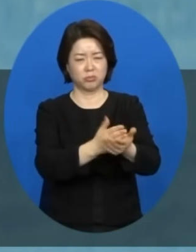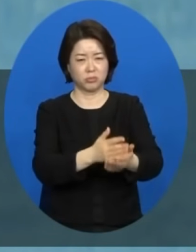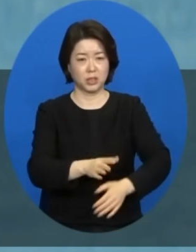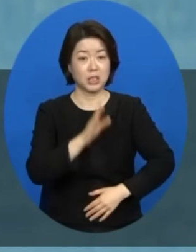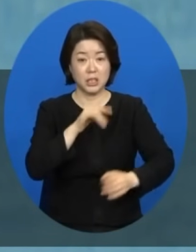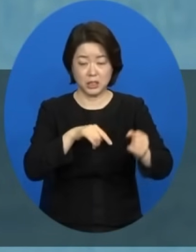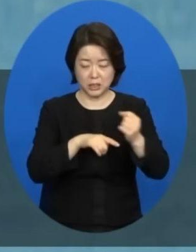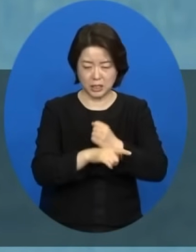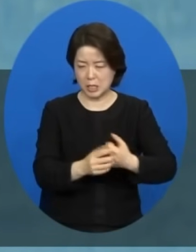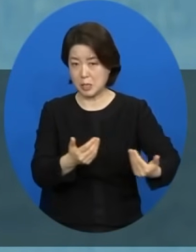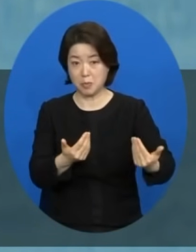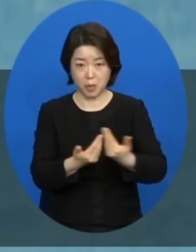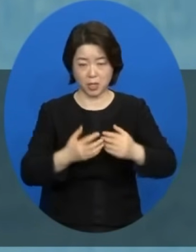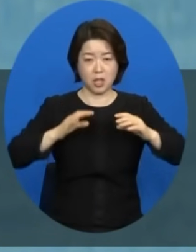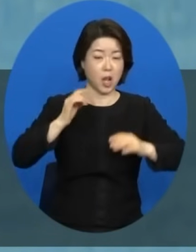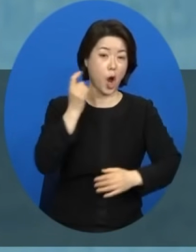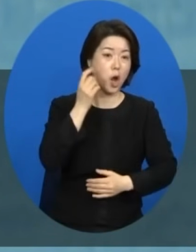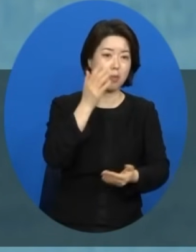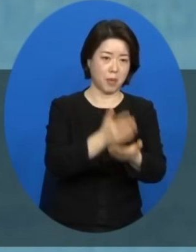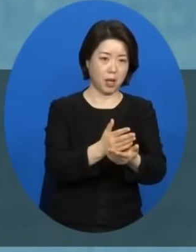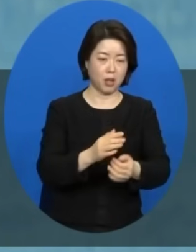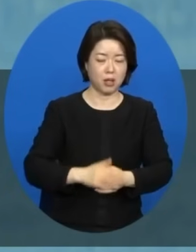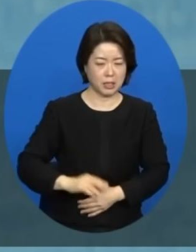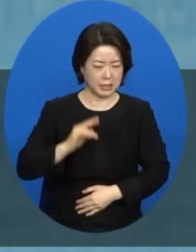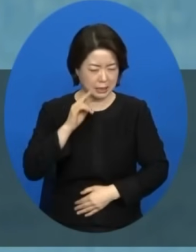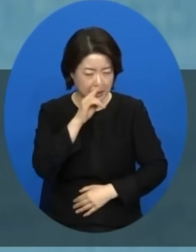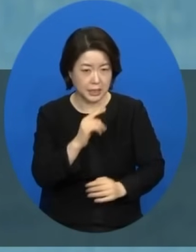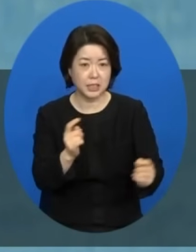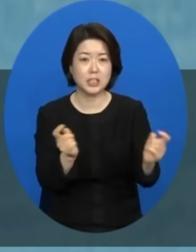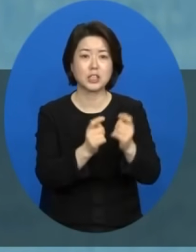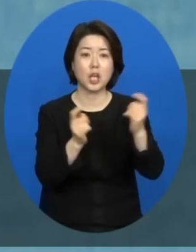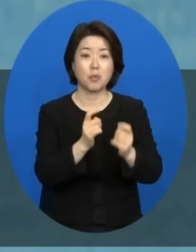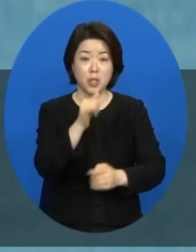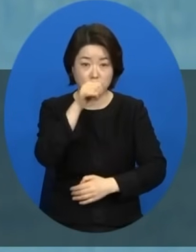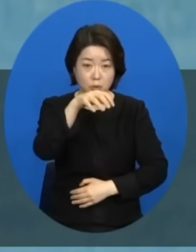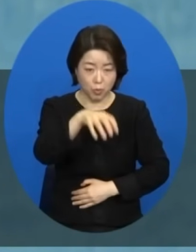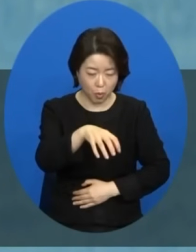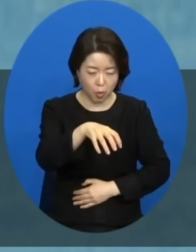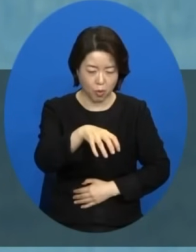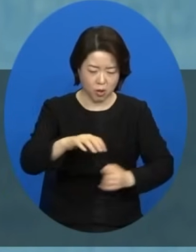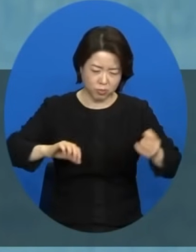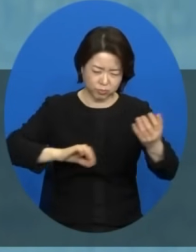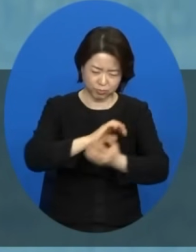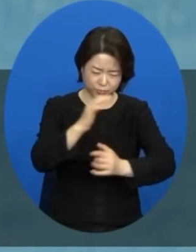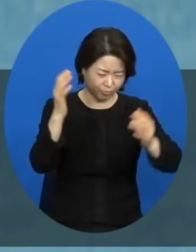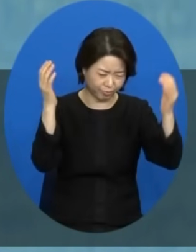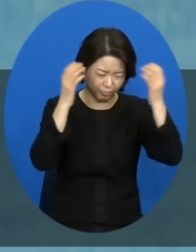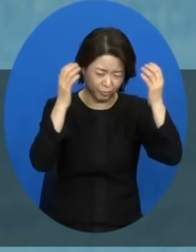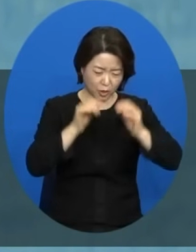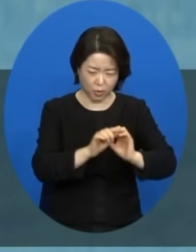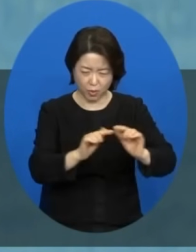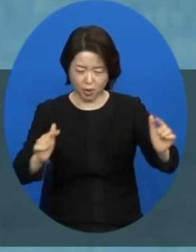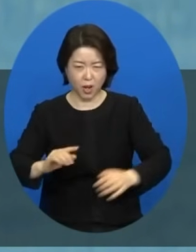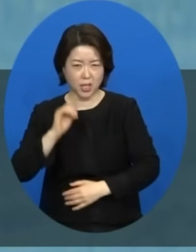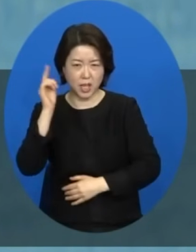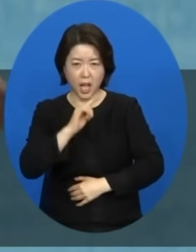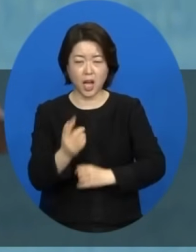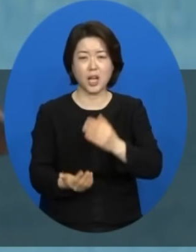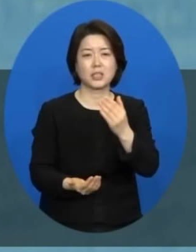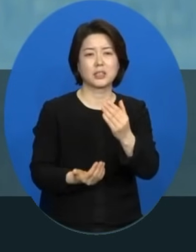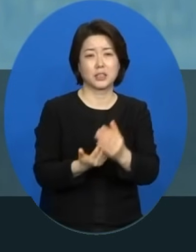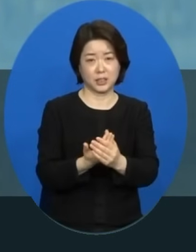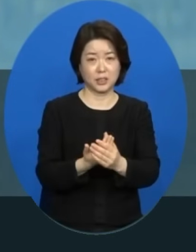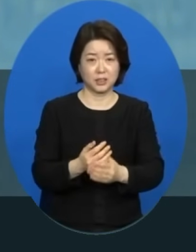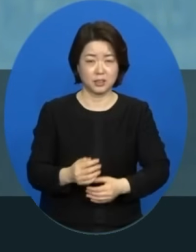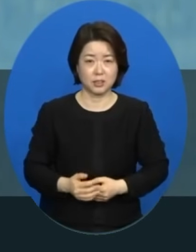거슬러 거짓말하지 말아라. 16절에 시기와 다툼이 있는 곳에는 혼란과 모든 악한 일이